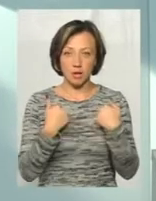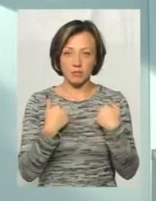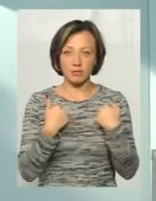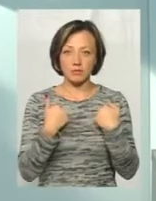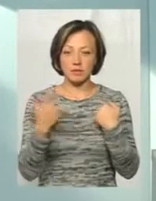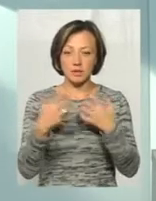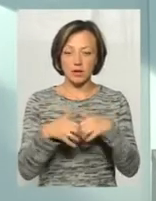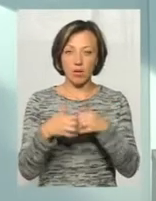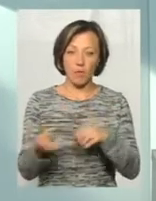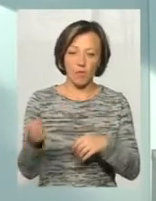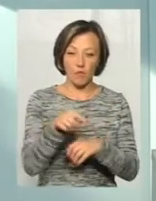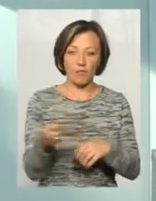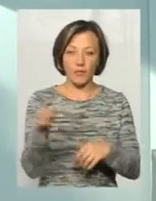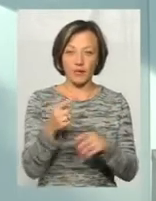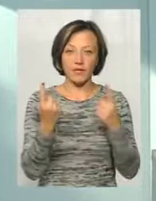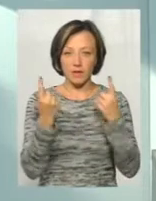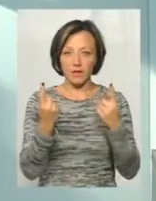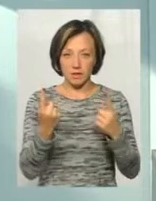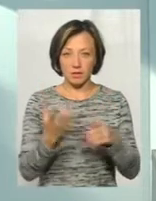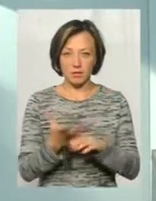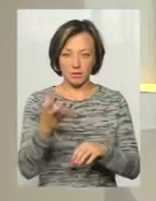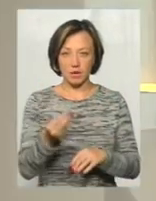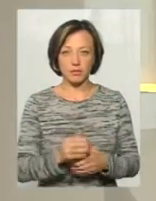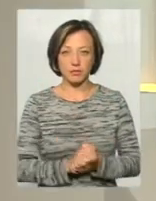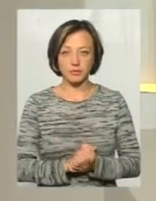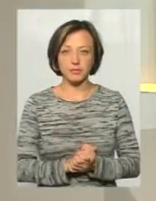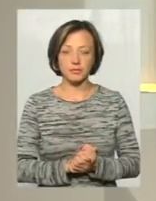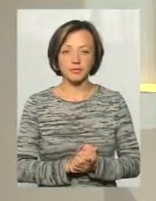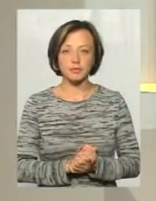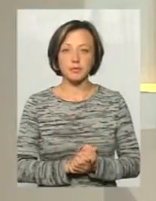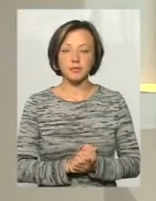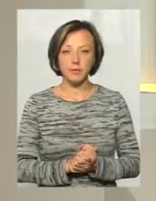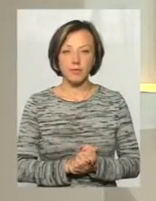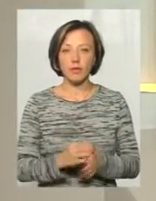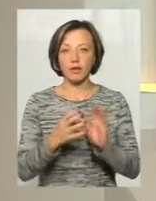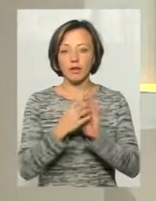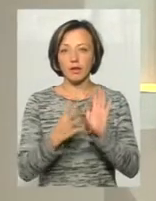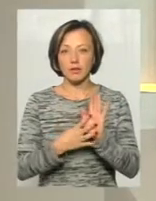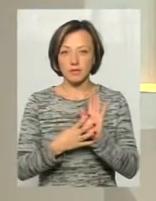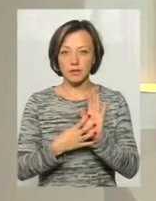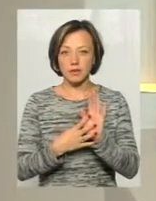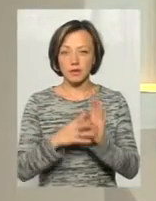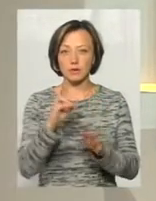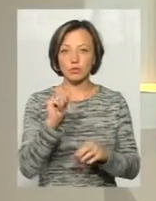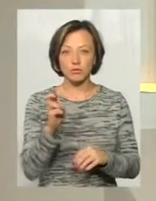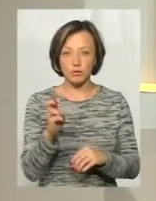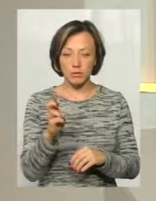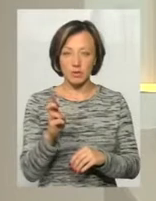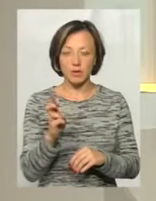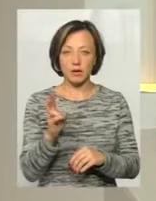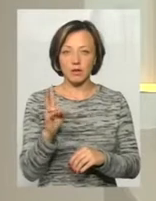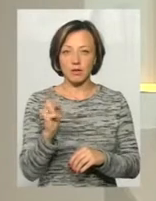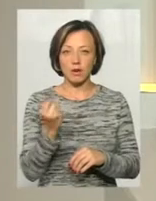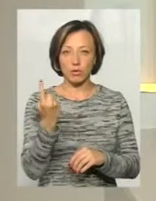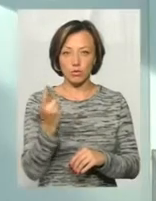них нараховували дуже великі, я зрозумів. Ми вас зрозуміли. 19 кубів